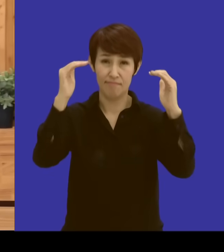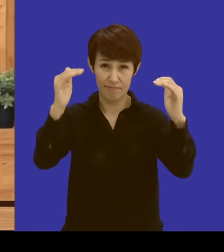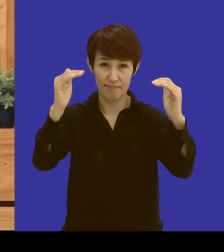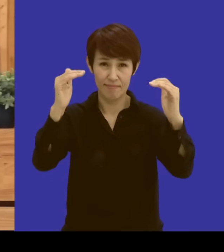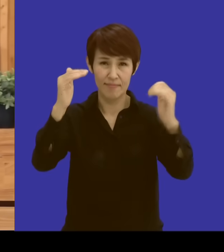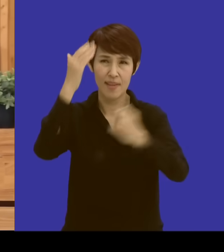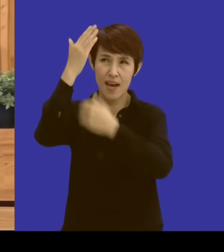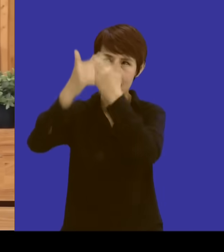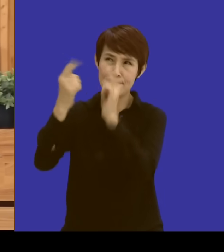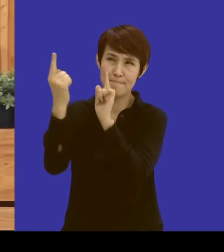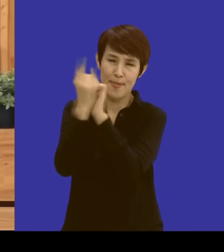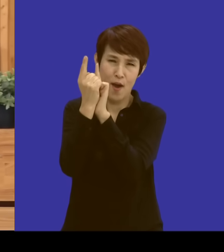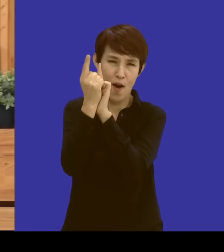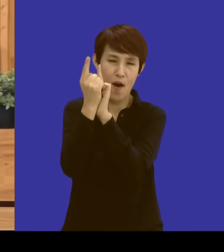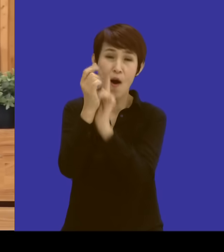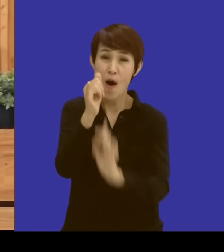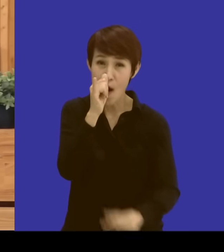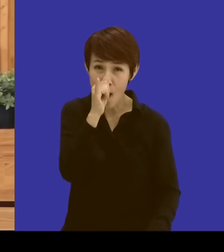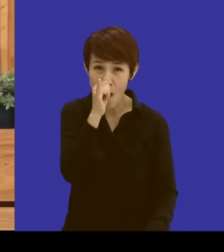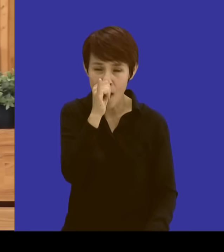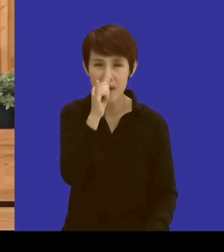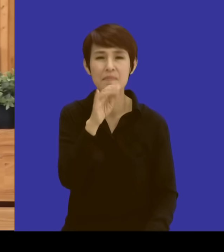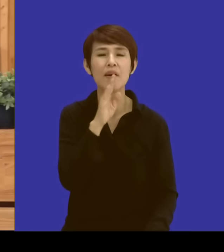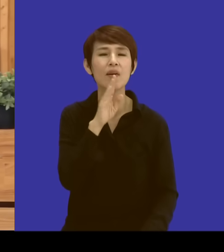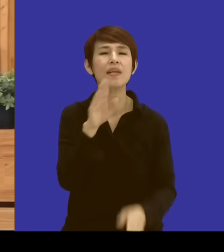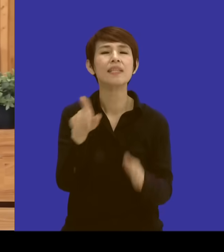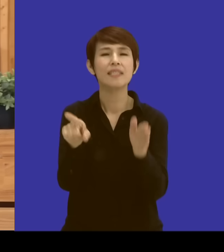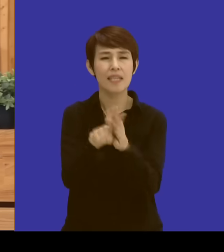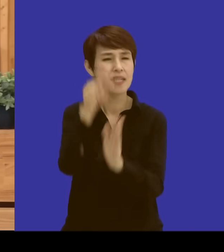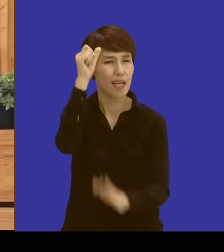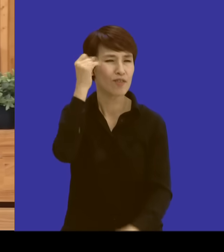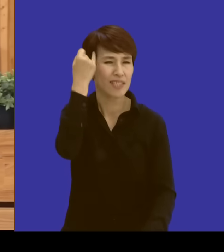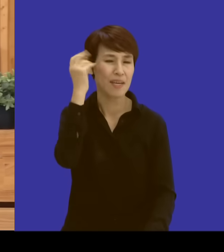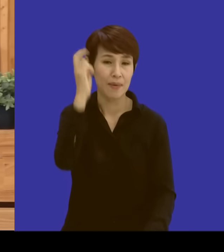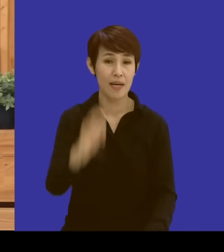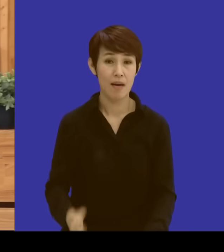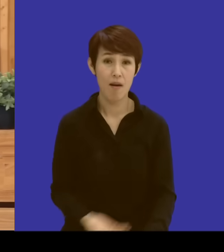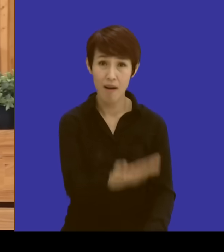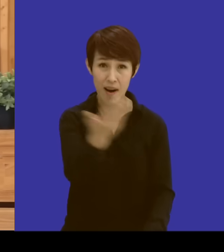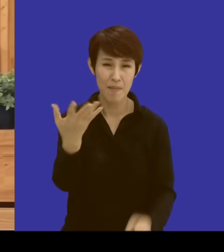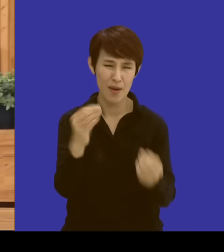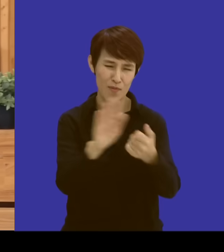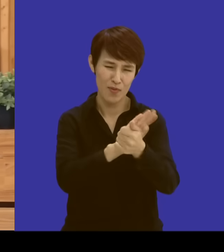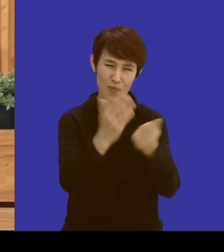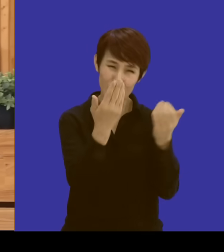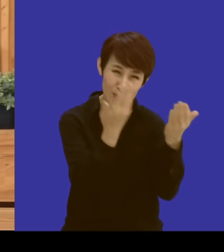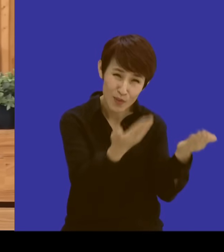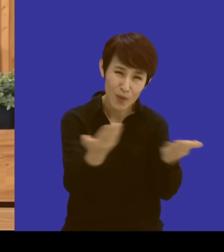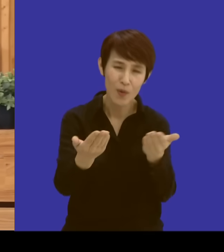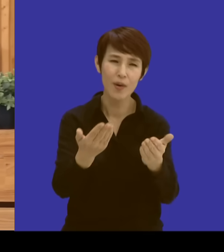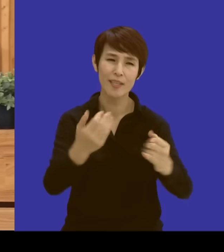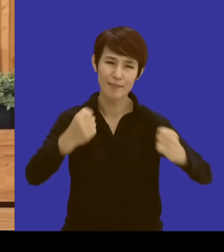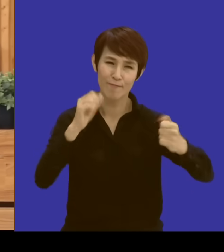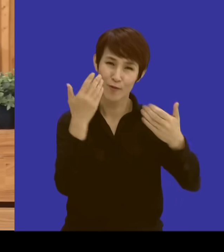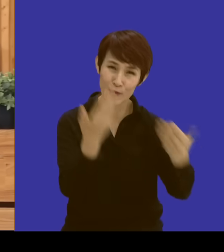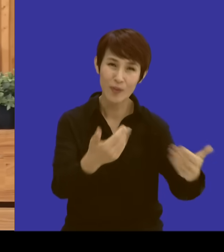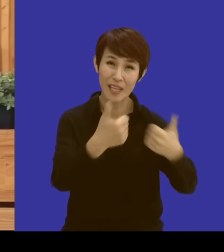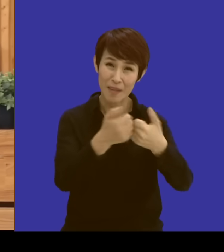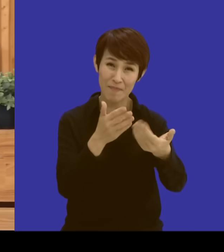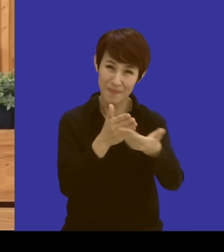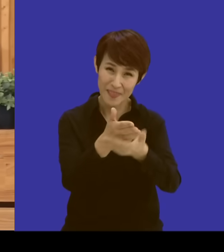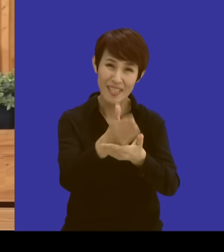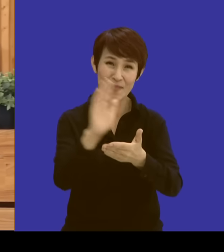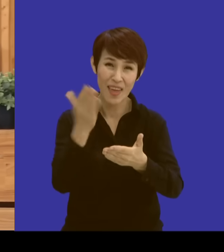더 큰 하나님과의 만남이 기다리고 있는 시기가 신앙 사춘기가 아닐까 하는 생각이 들었습니다. 네. 앞으로 많은 분들 위로해 주시고 네. 격려해 주시고 상담하는 우리